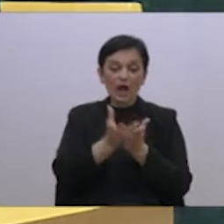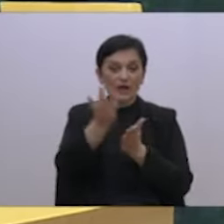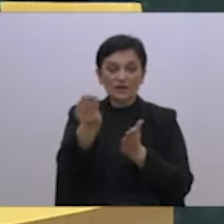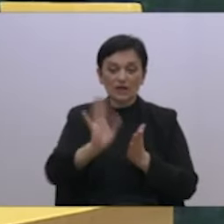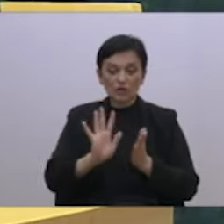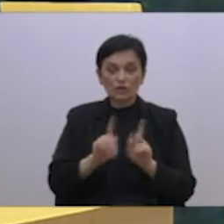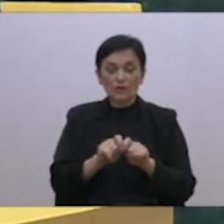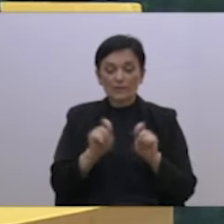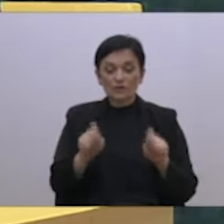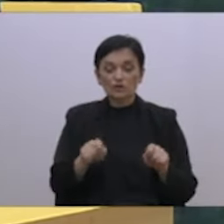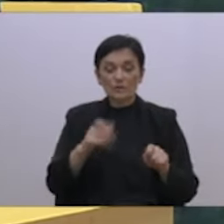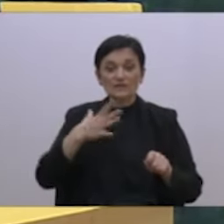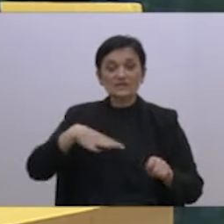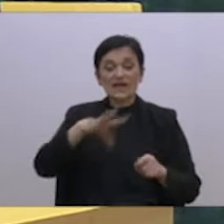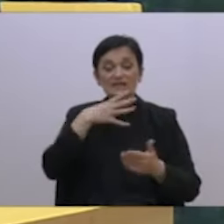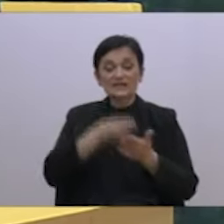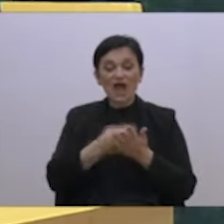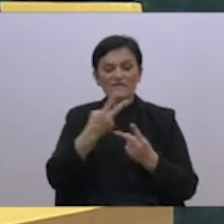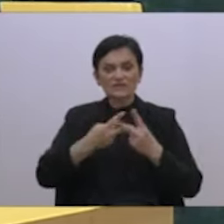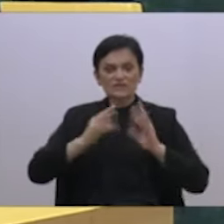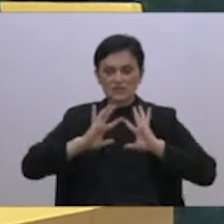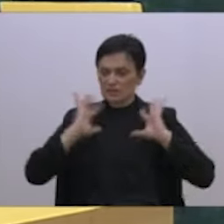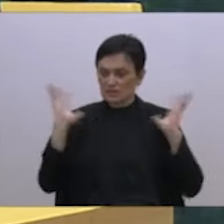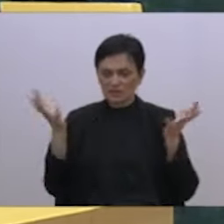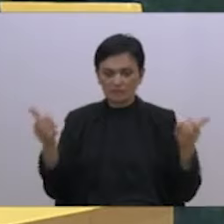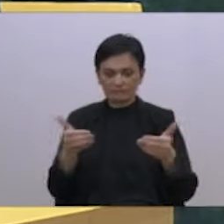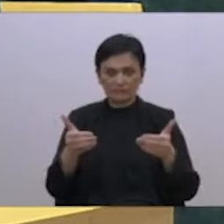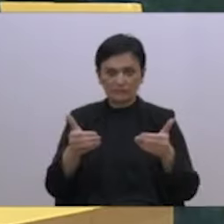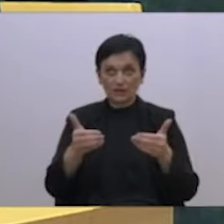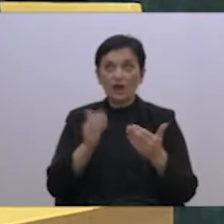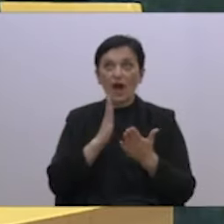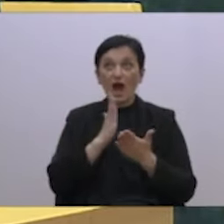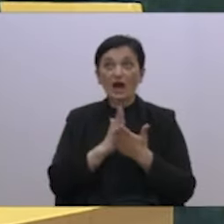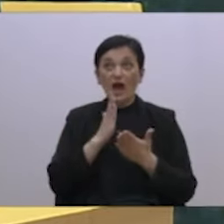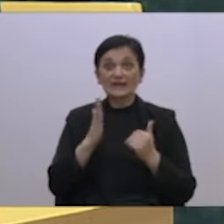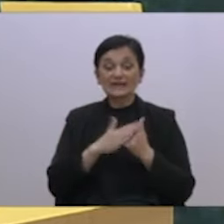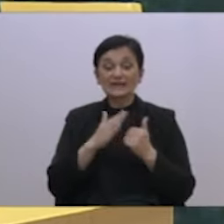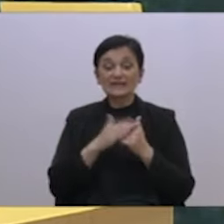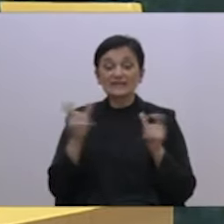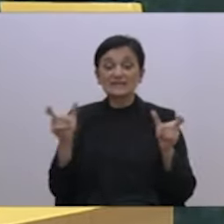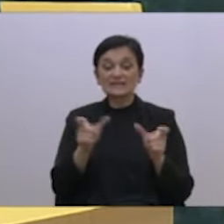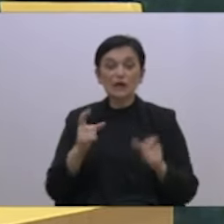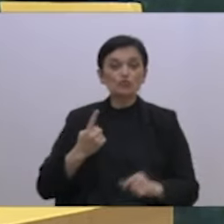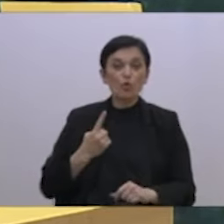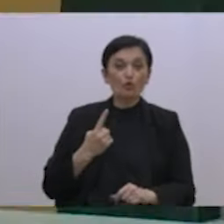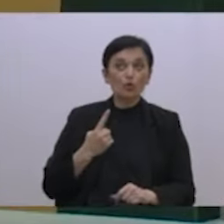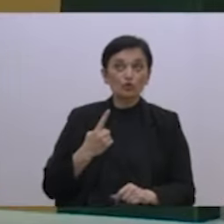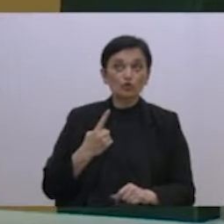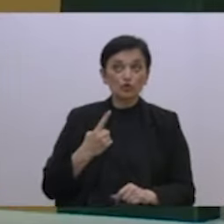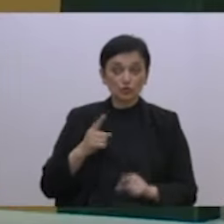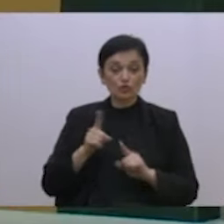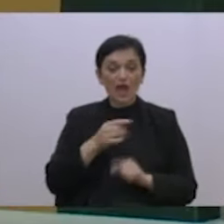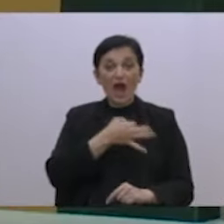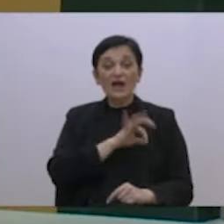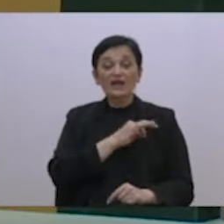შექმნას ასე თქვა საქართველოს თავის ციხესიმაგრეთ და არის სანქციების მოლოდინში. მათ შორის